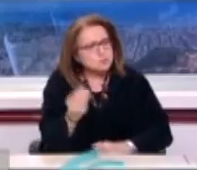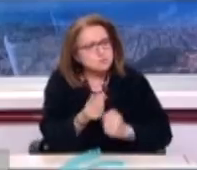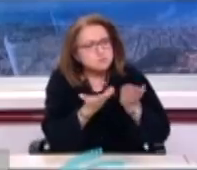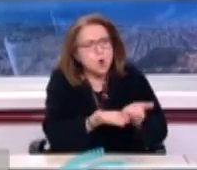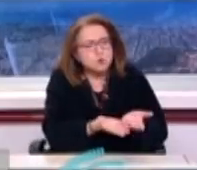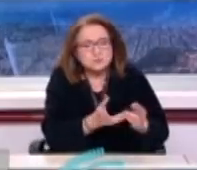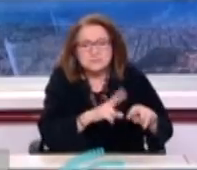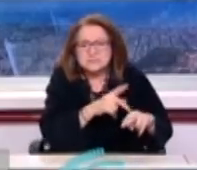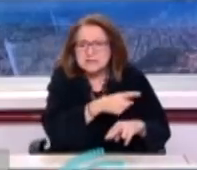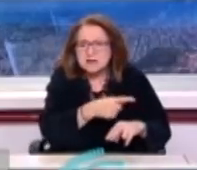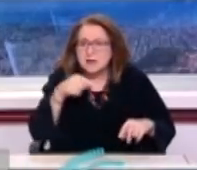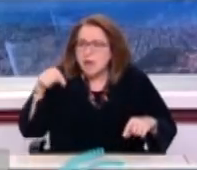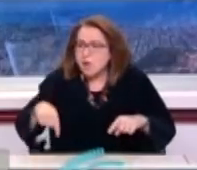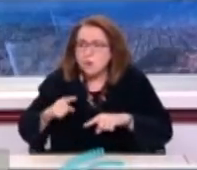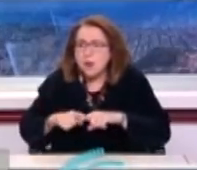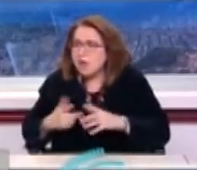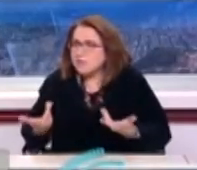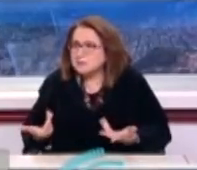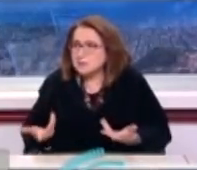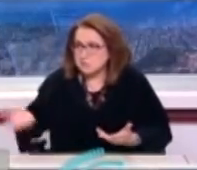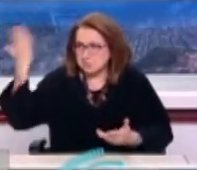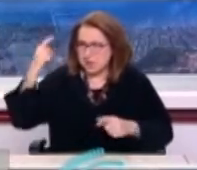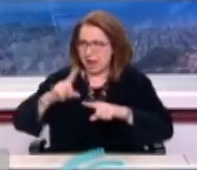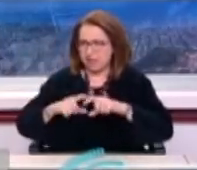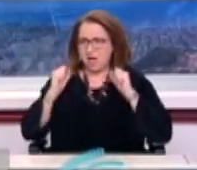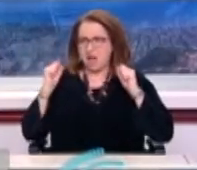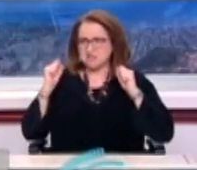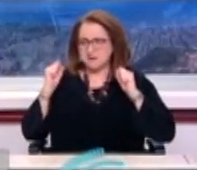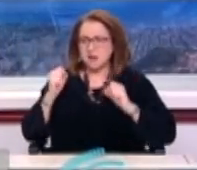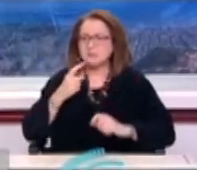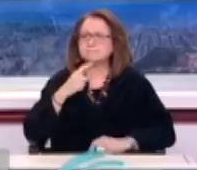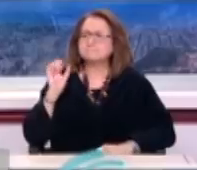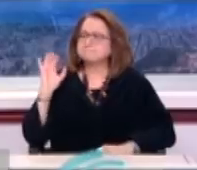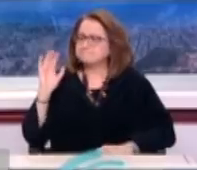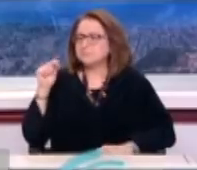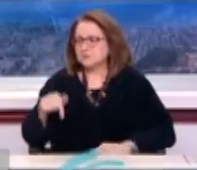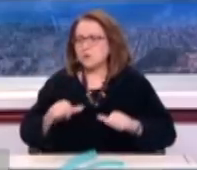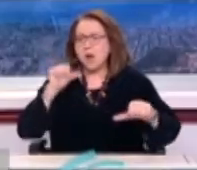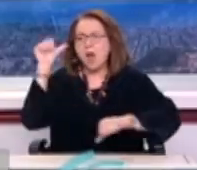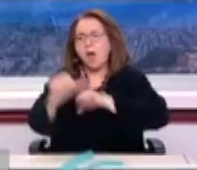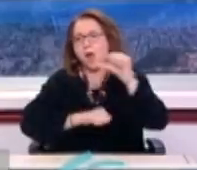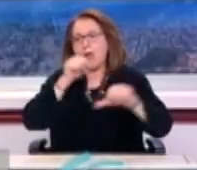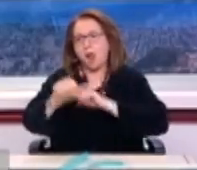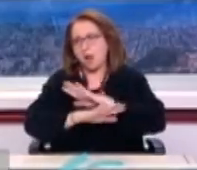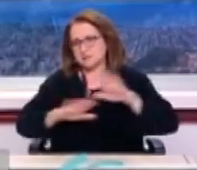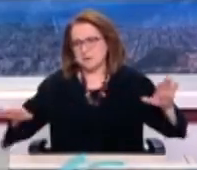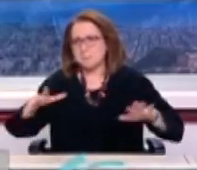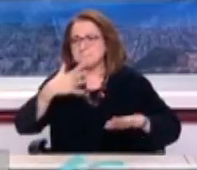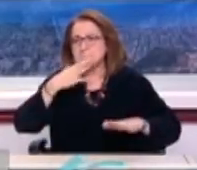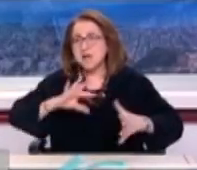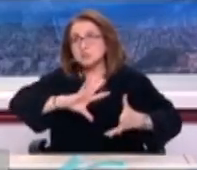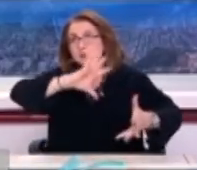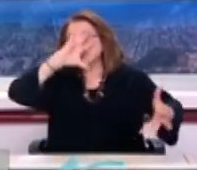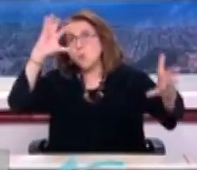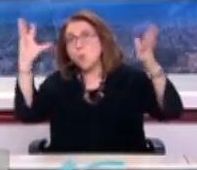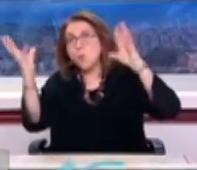είναι. Αλλάζει ο χάρτης των χωρών και πρόκειται για μια παγκόσμια επιδημία κάθε μέρα. Περιμένουμε